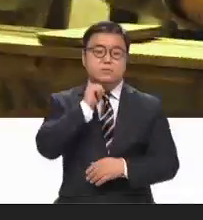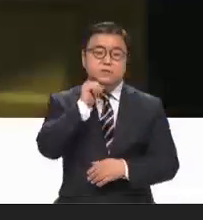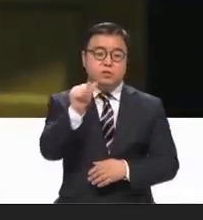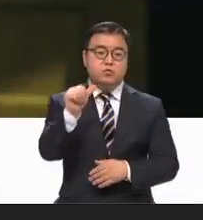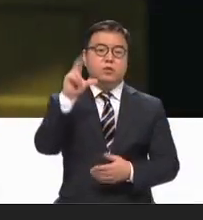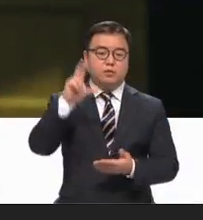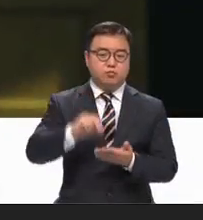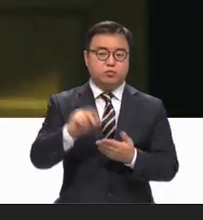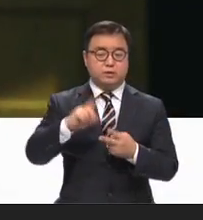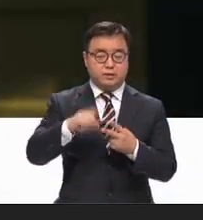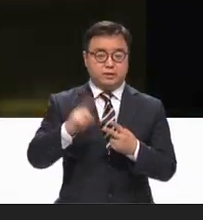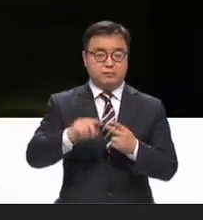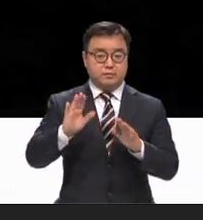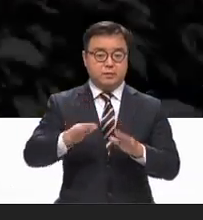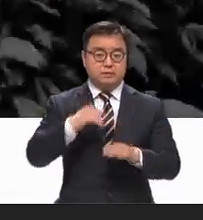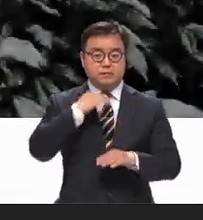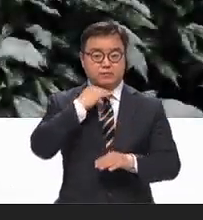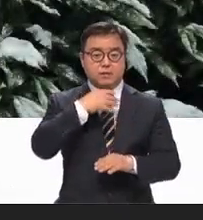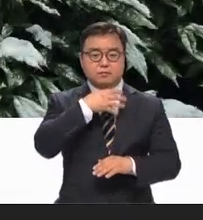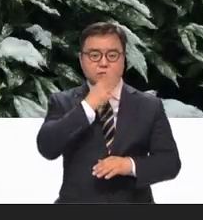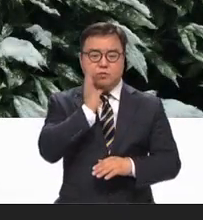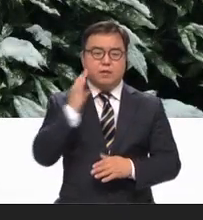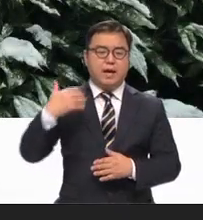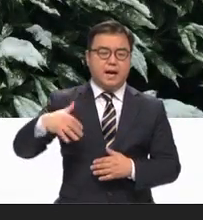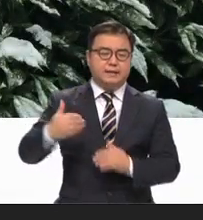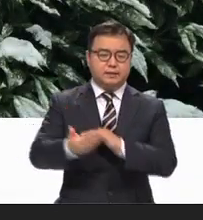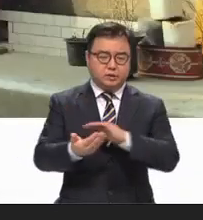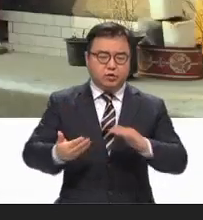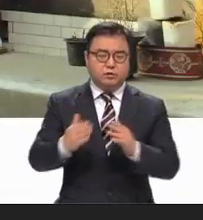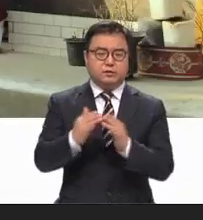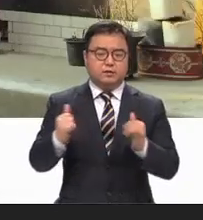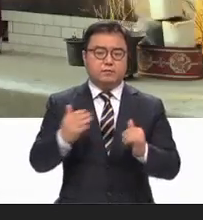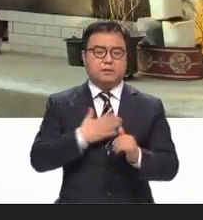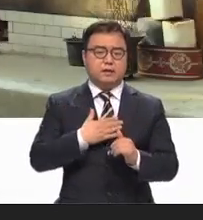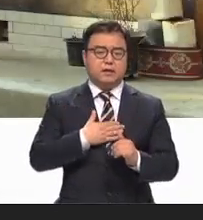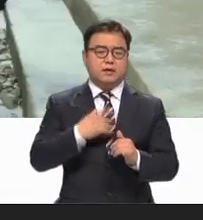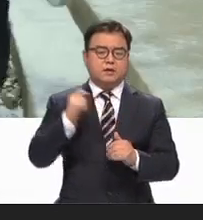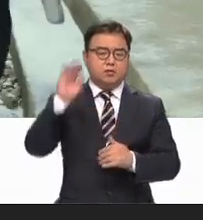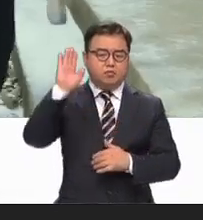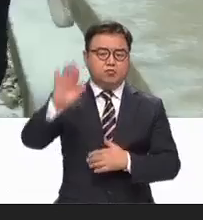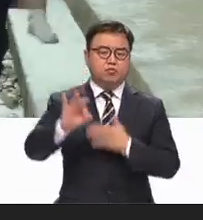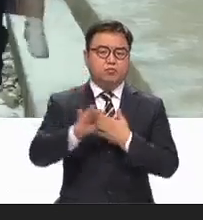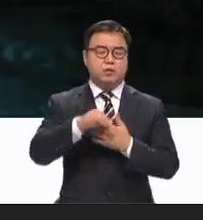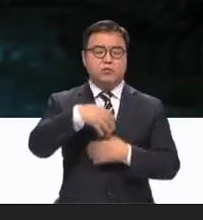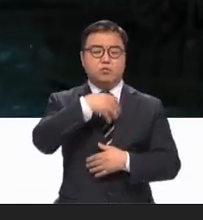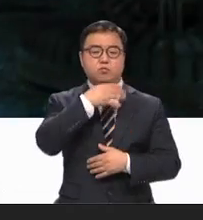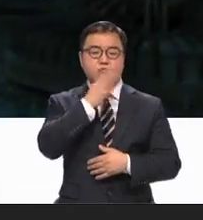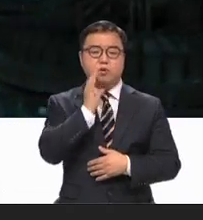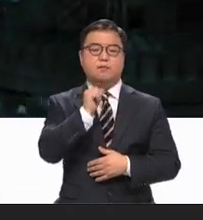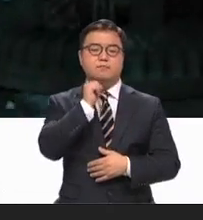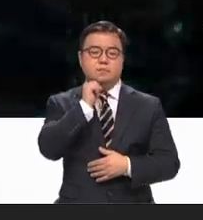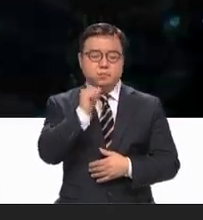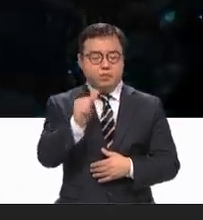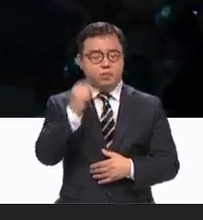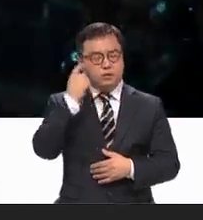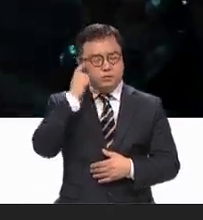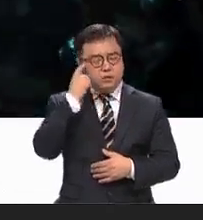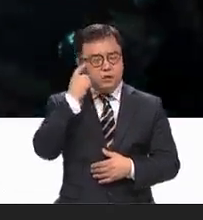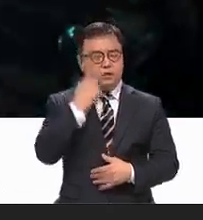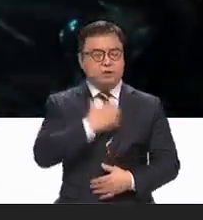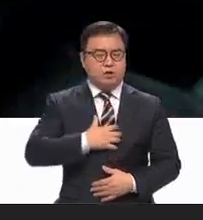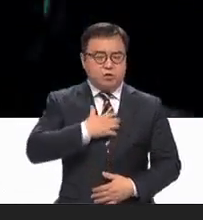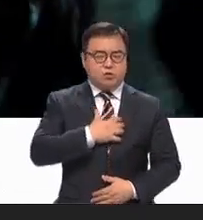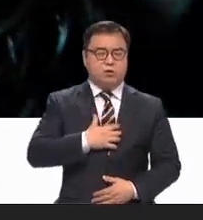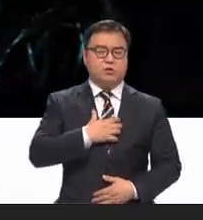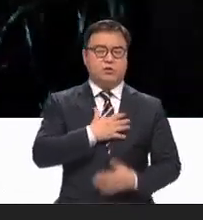문제라든가 그리고 아직 노년기에 접어들지 않은 그 직전 세대의 분들은 아 내가 좀 있으면 노년 빈곤에 빠질 수도 있을 텐데라는 어떤 불안감